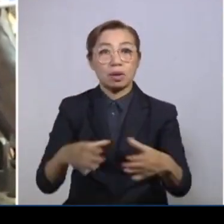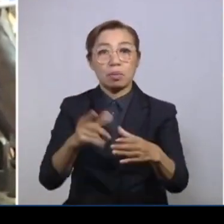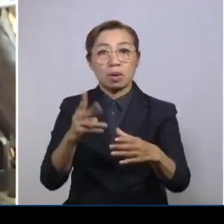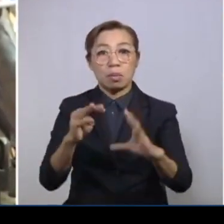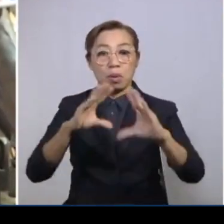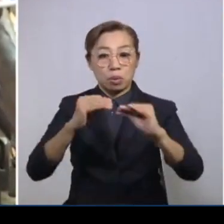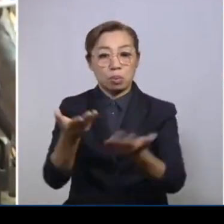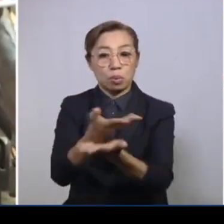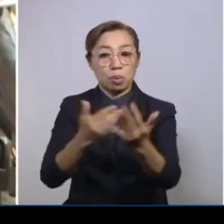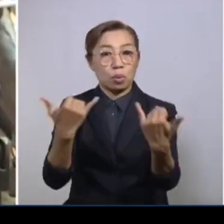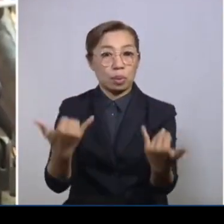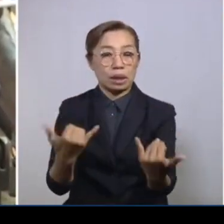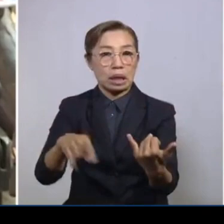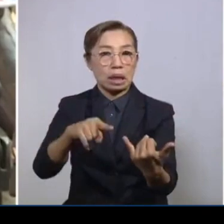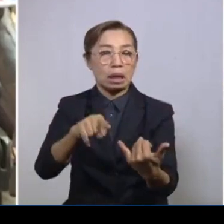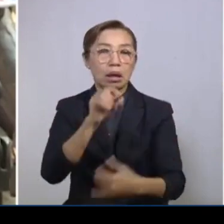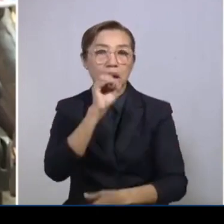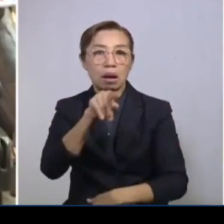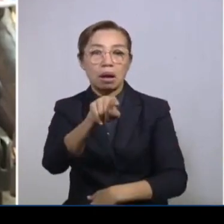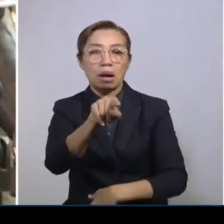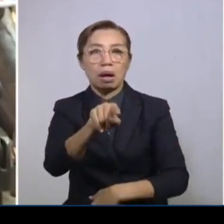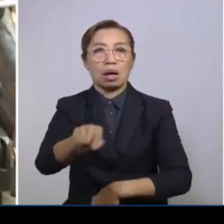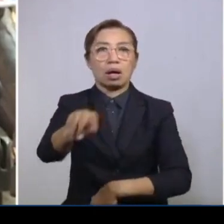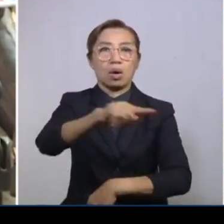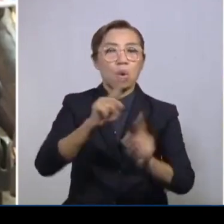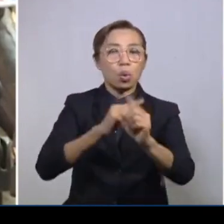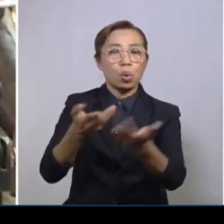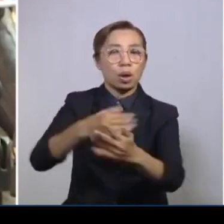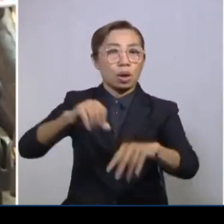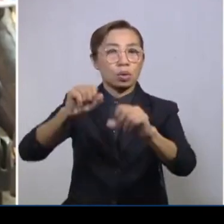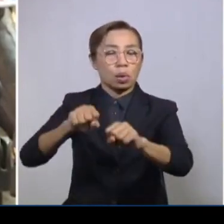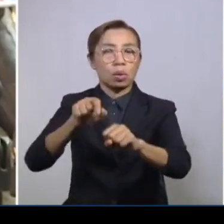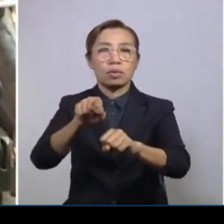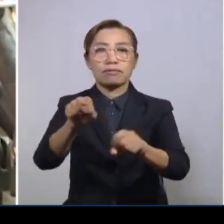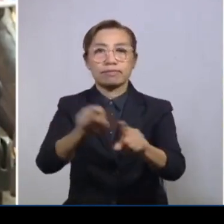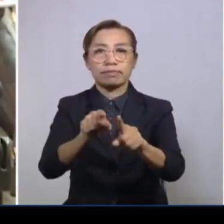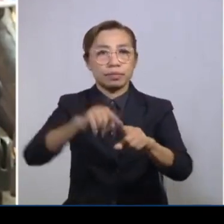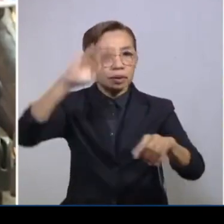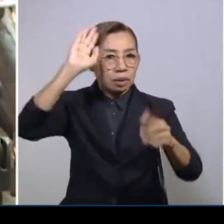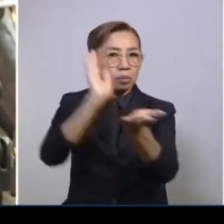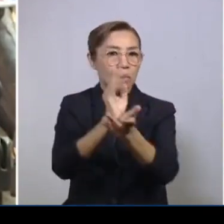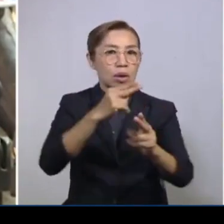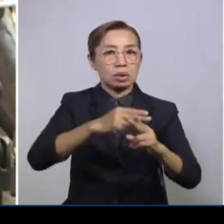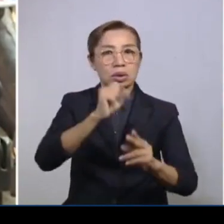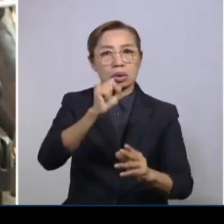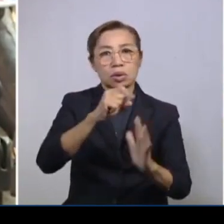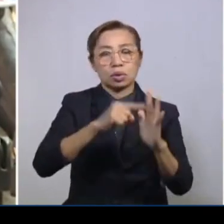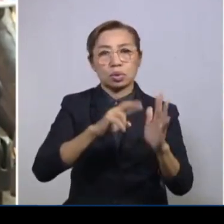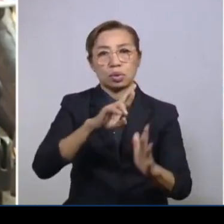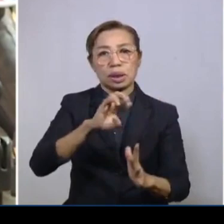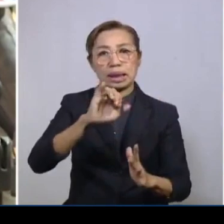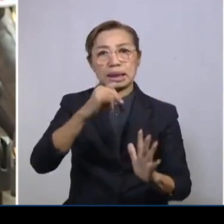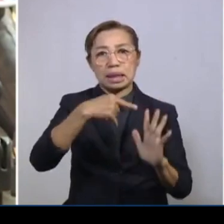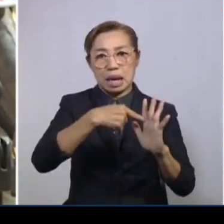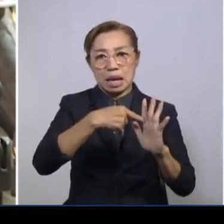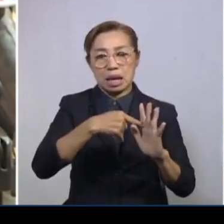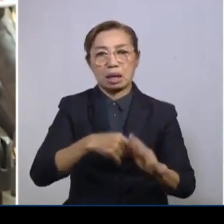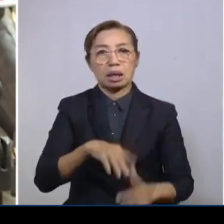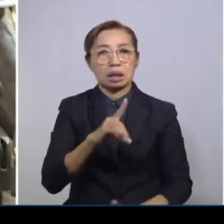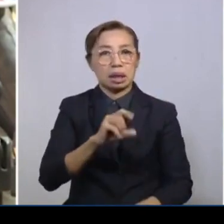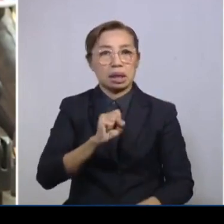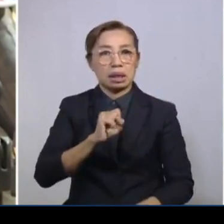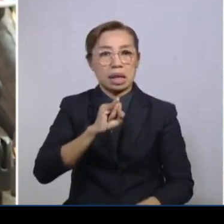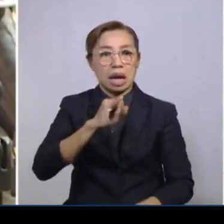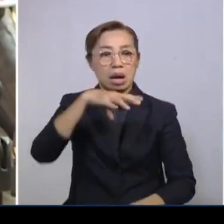ในวันนี้ยังมีรายงานว่าที่ประชุมคณะรัฐมนตรีเห็นชอบให้ย้ายพันตำรวจตรีสุริยาสิงห์กมลอธิบดีกรมสอบสว